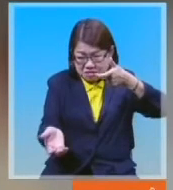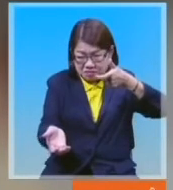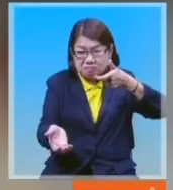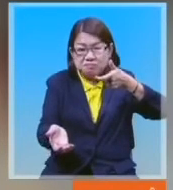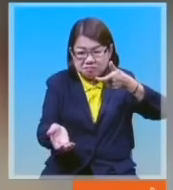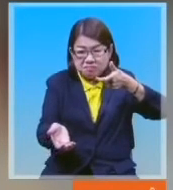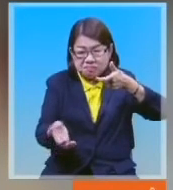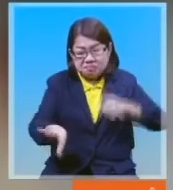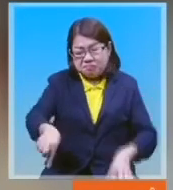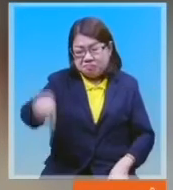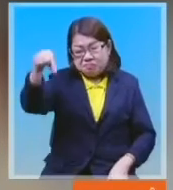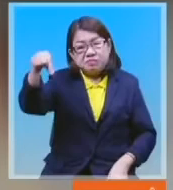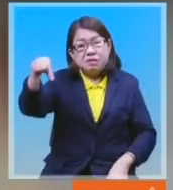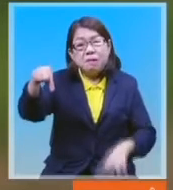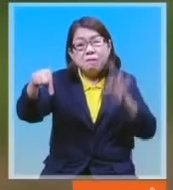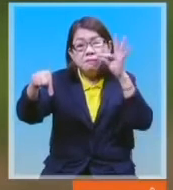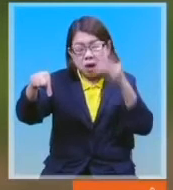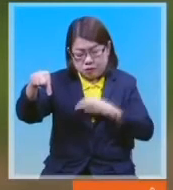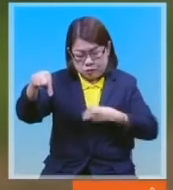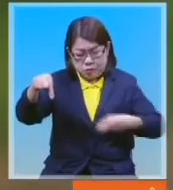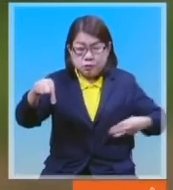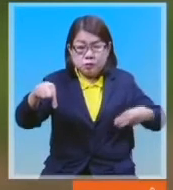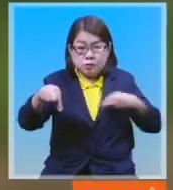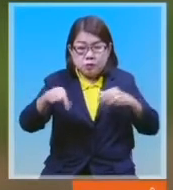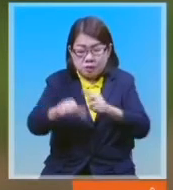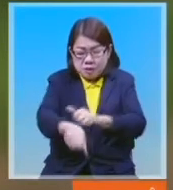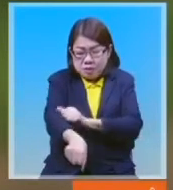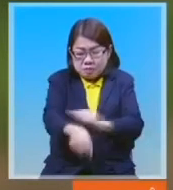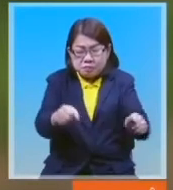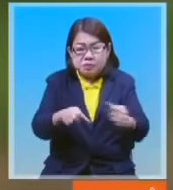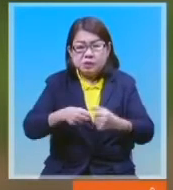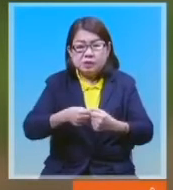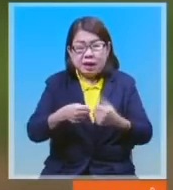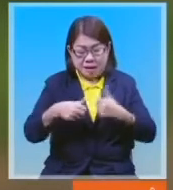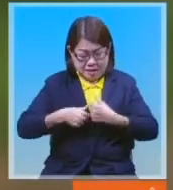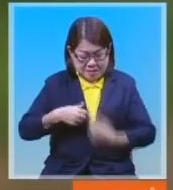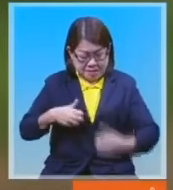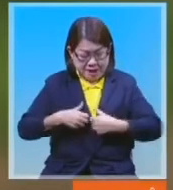แถวดาวรวมถึงทุกหนังตากแดดเนี่ยถ้า